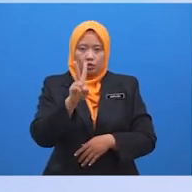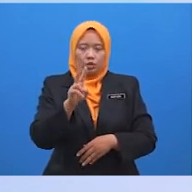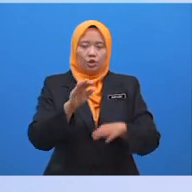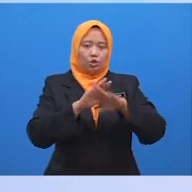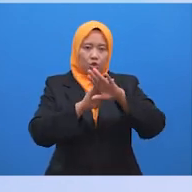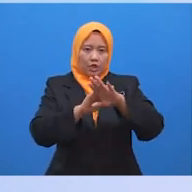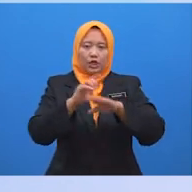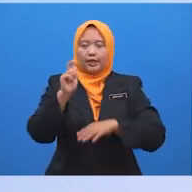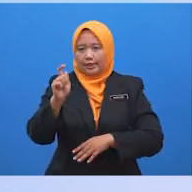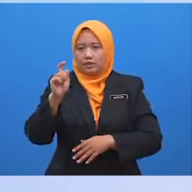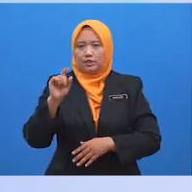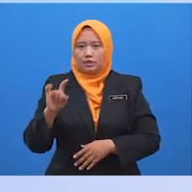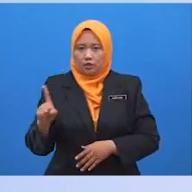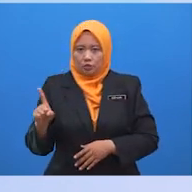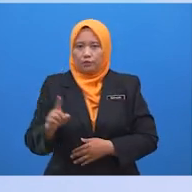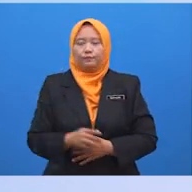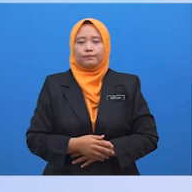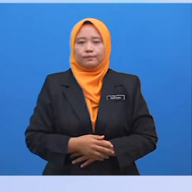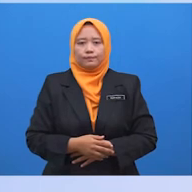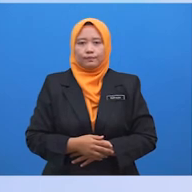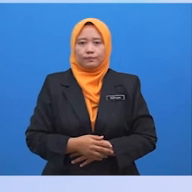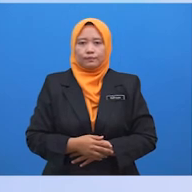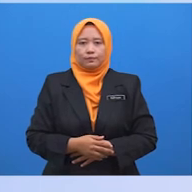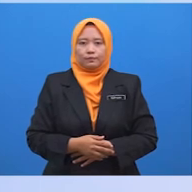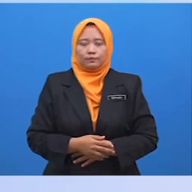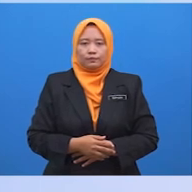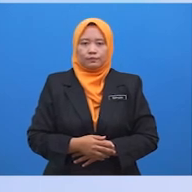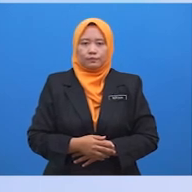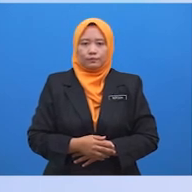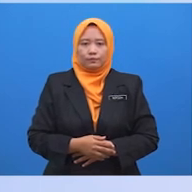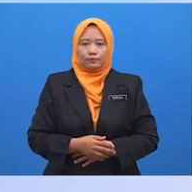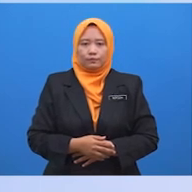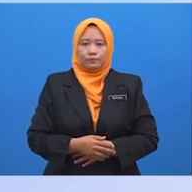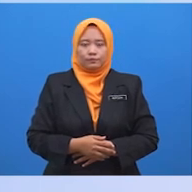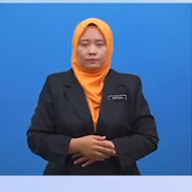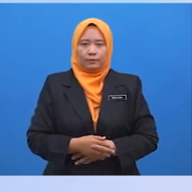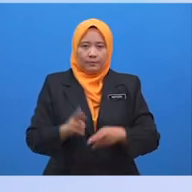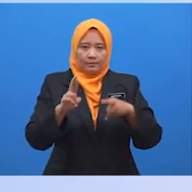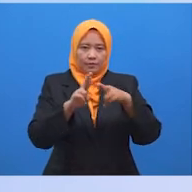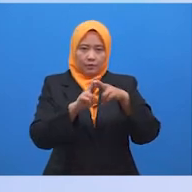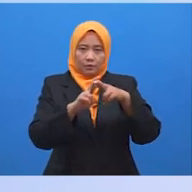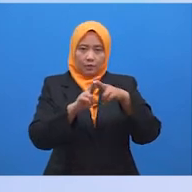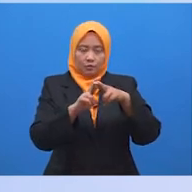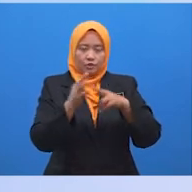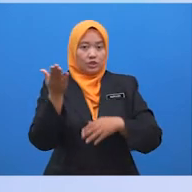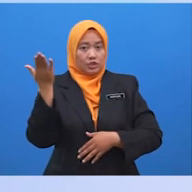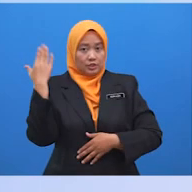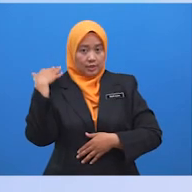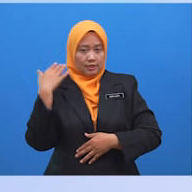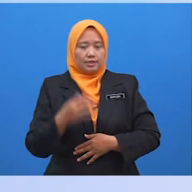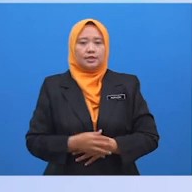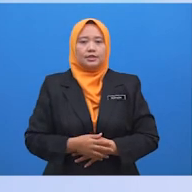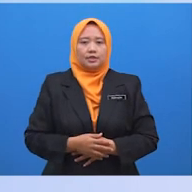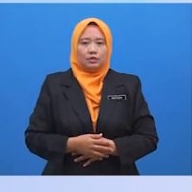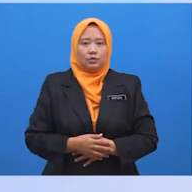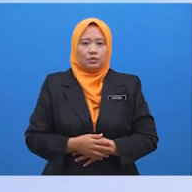X1. Selain daripada menggunakan rumus kecerunan Y2 tolak Y1 bahagi X2